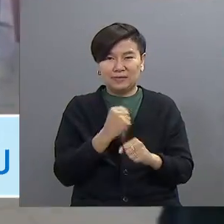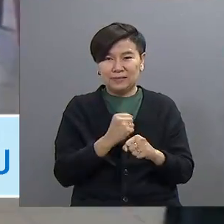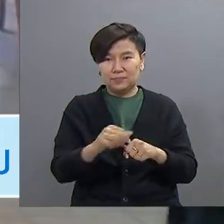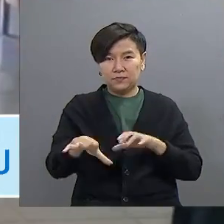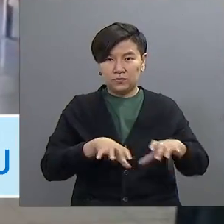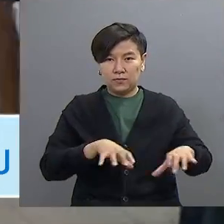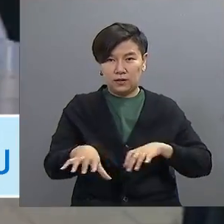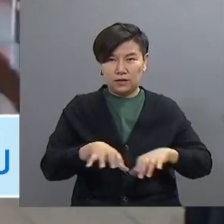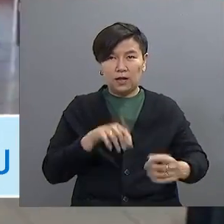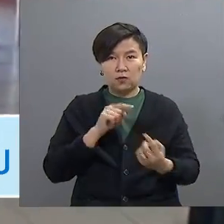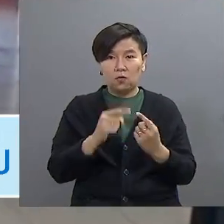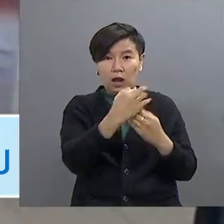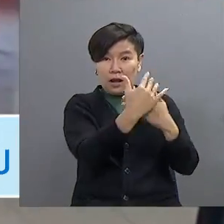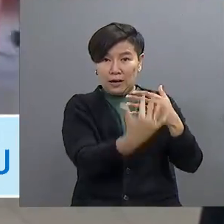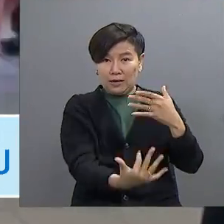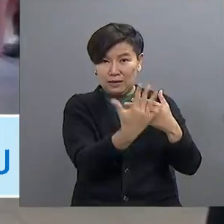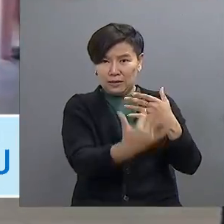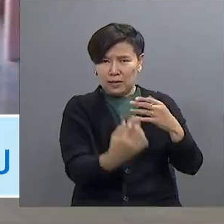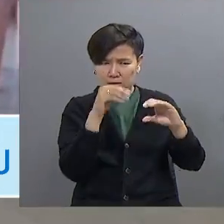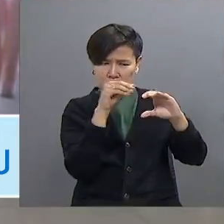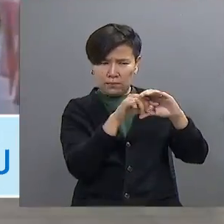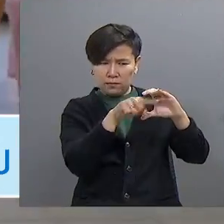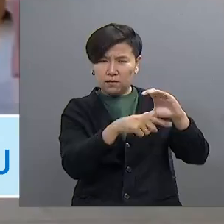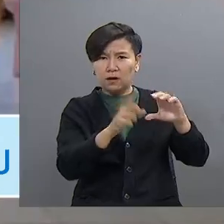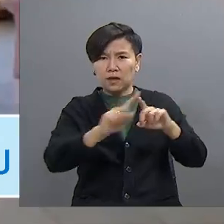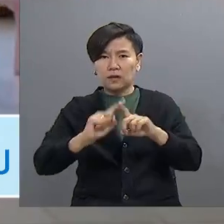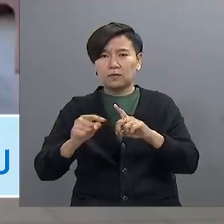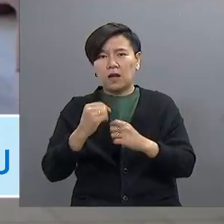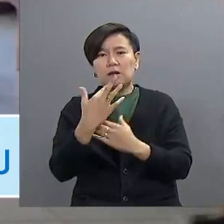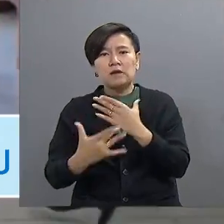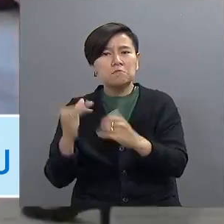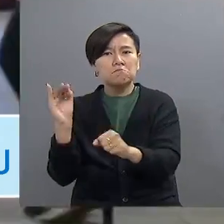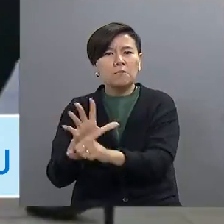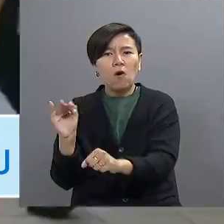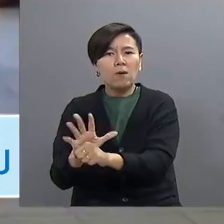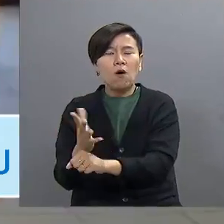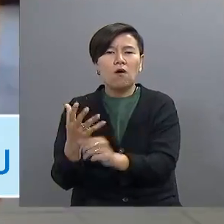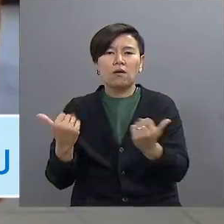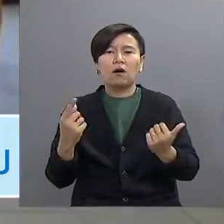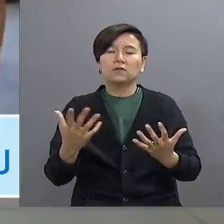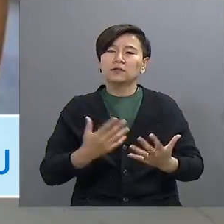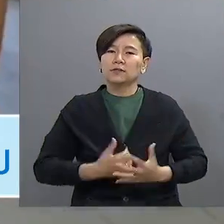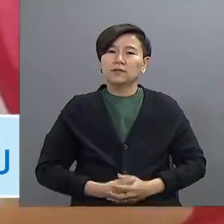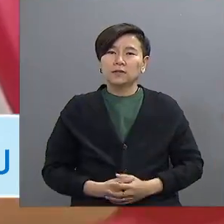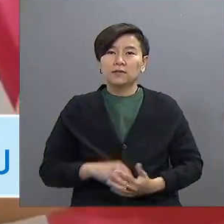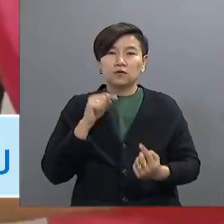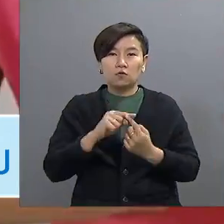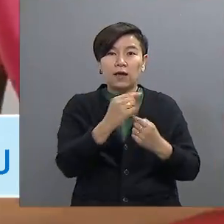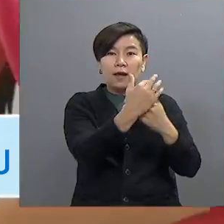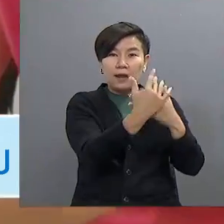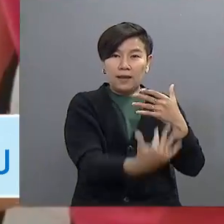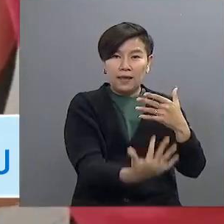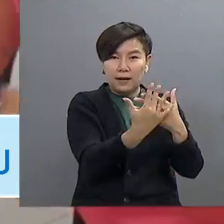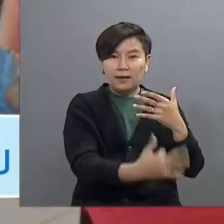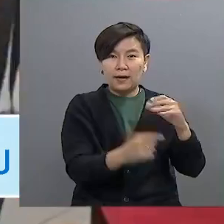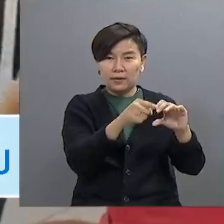เลือดให้เพียงพอแต่ยังขาดเลือดอีกเป็นจำนวนมากค่ะทำให้ตอนนี้นะคะทั้งตัวเลือดเองส่วนประกอบของเลือดนะ